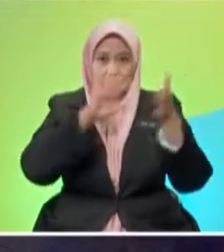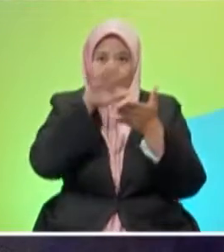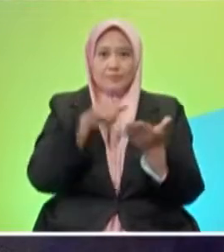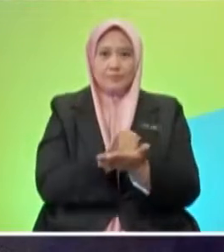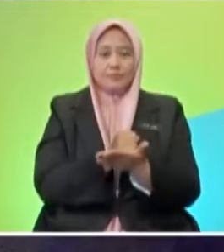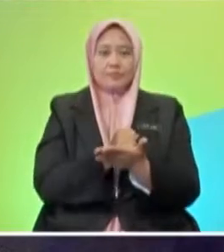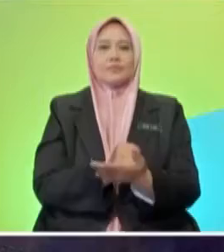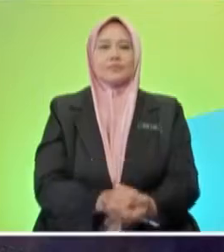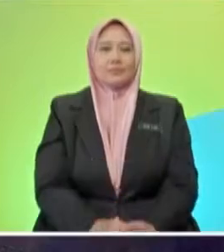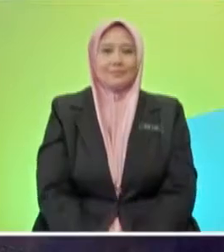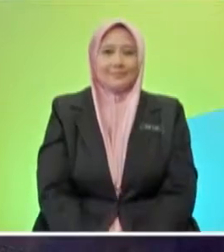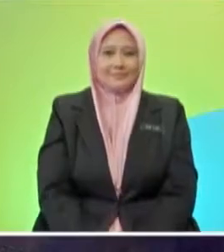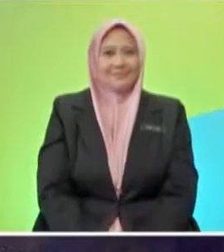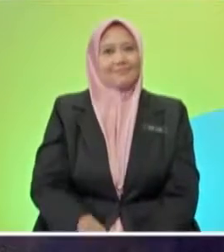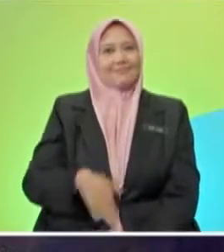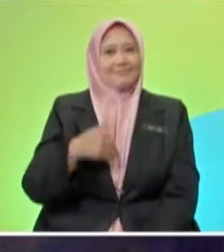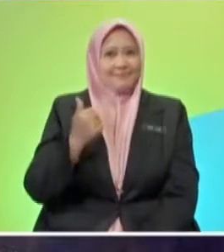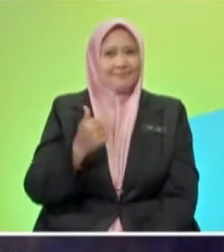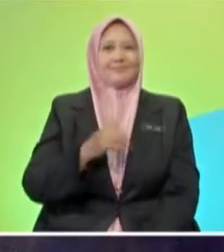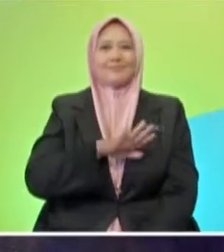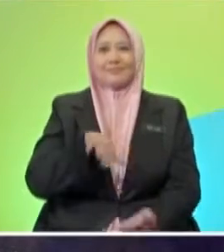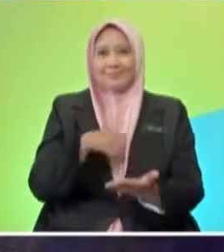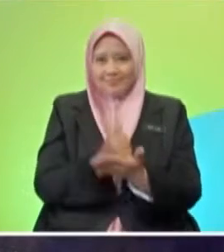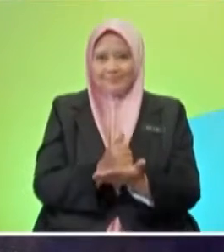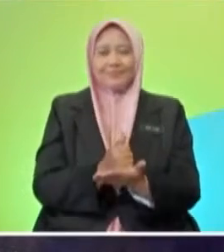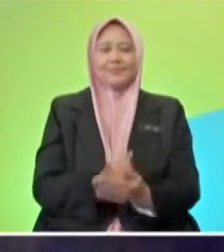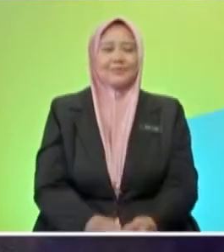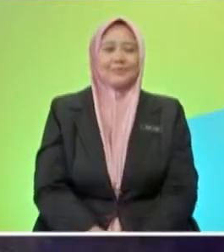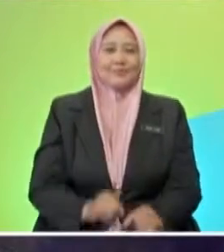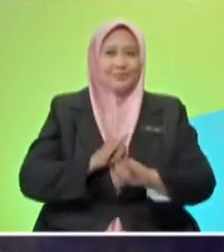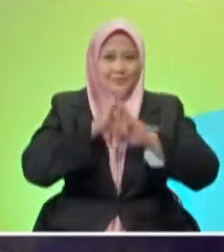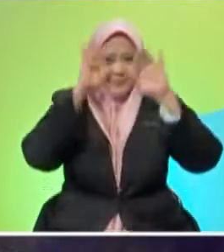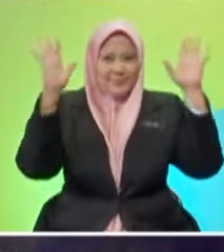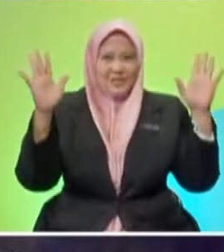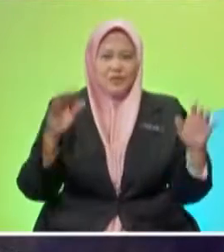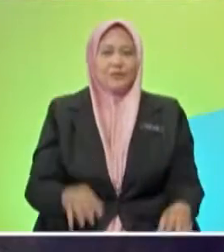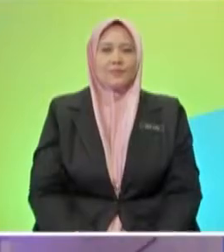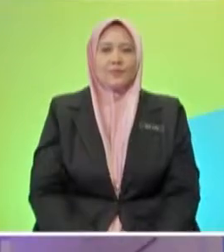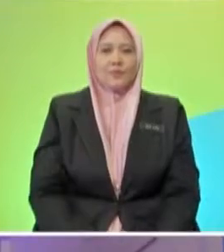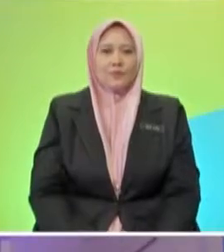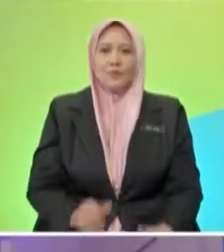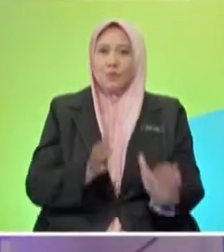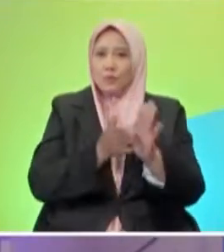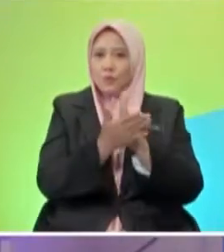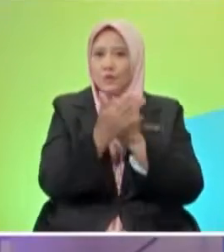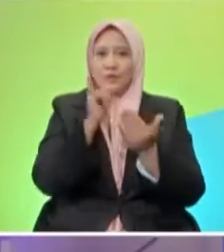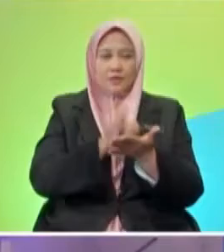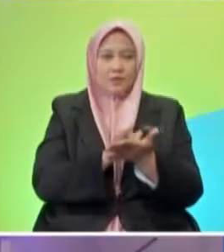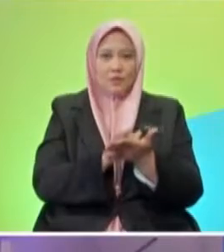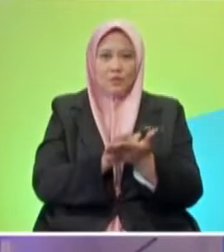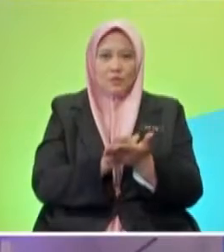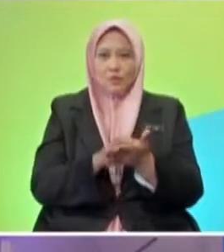berarti mengacu jelas jumlah kita cari ah dan bersedia